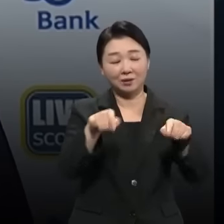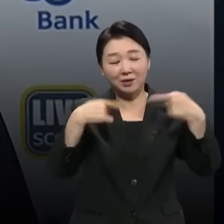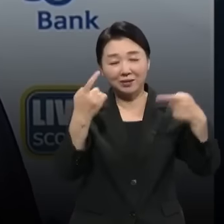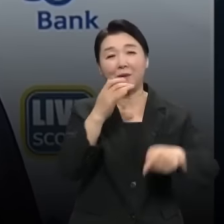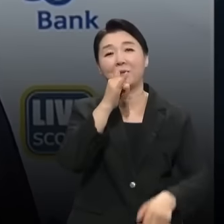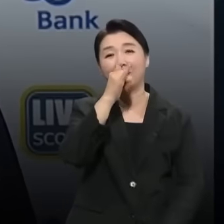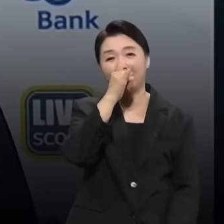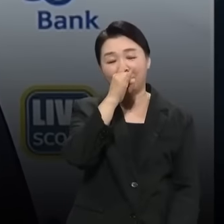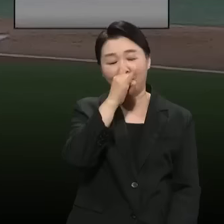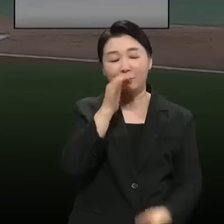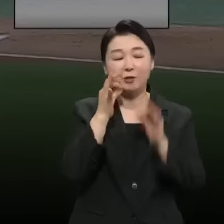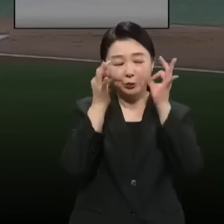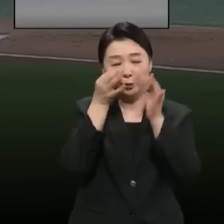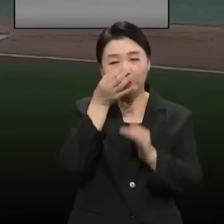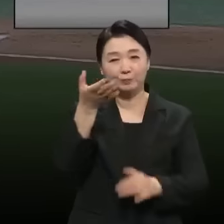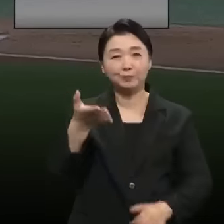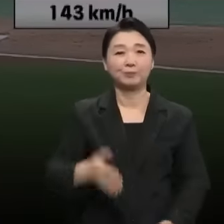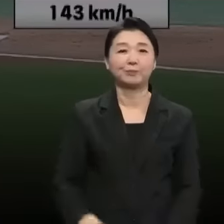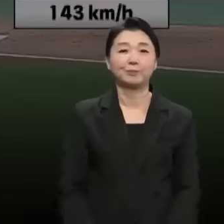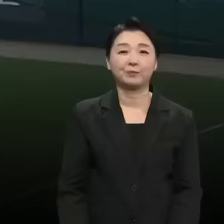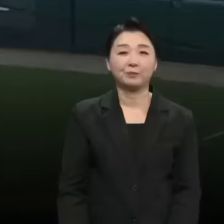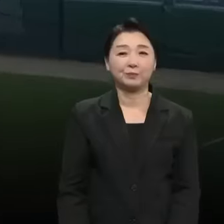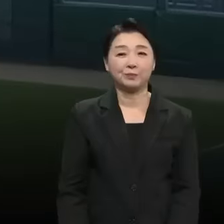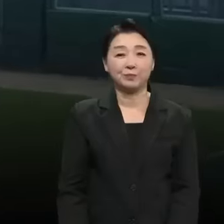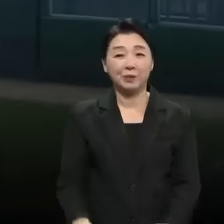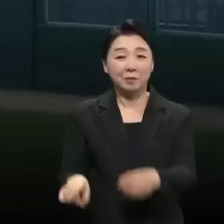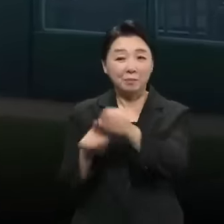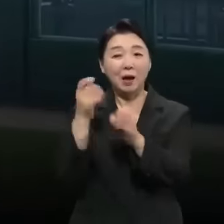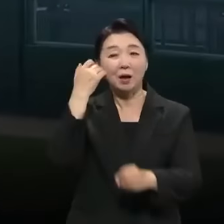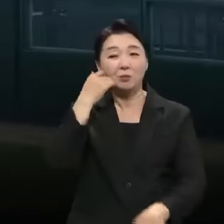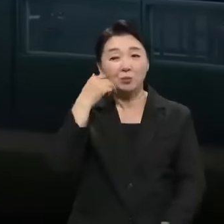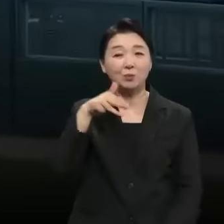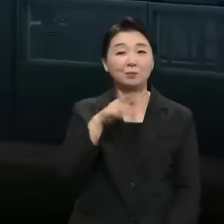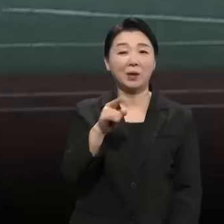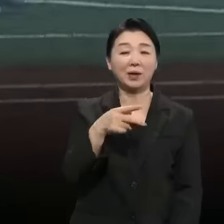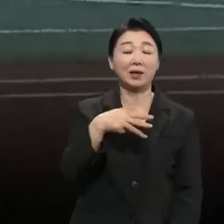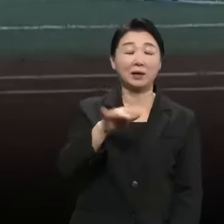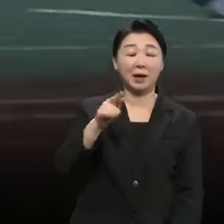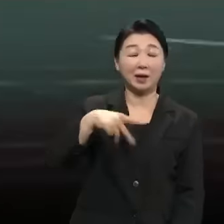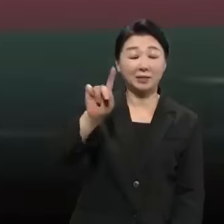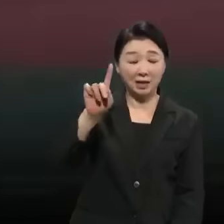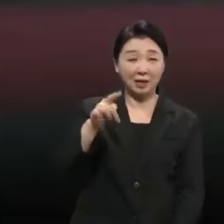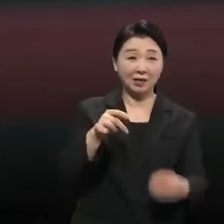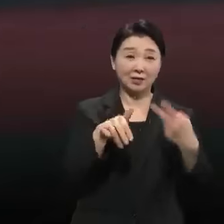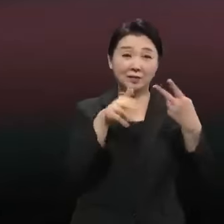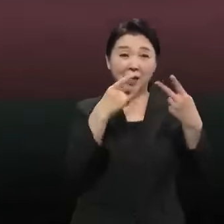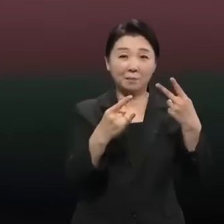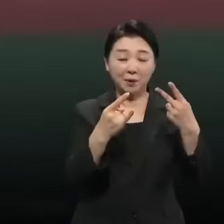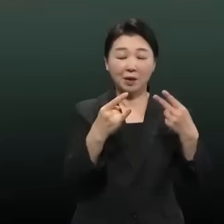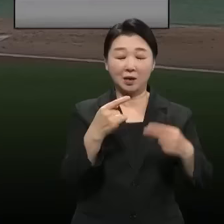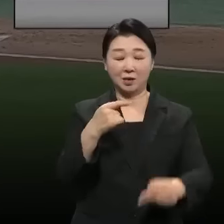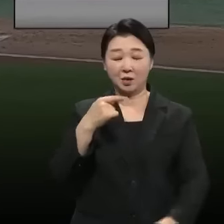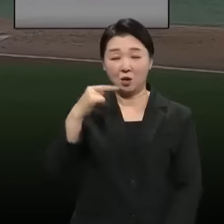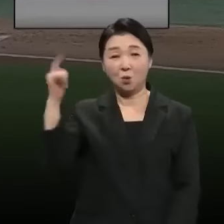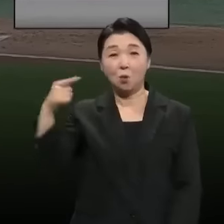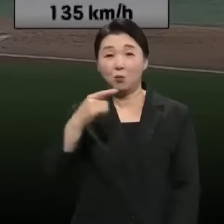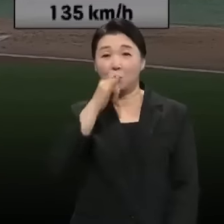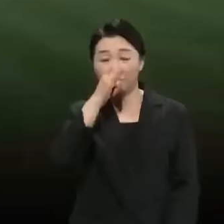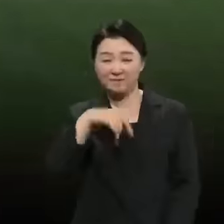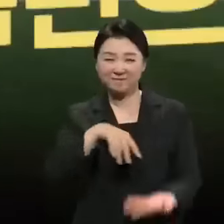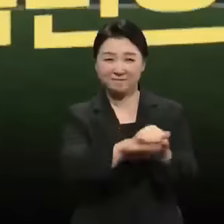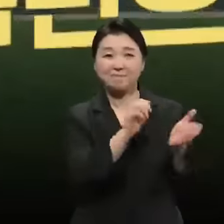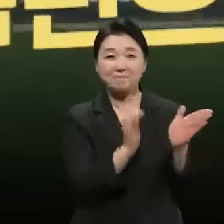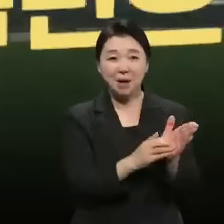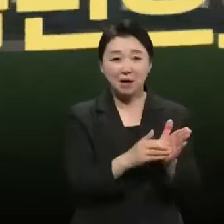있도록 하겠습니다. 타선에서는 페라자가 3회 선제 솔로 홈런을 터뜨리며 기선을 제압했고